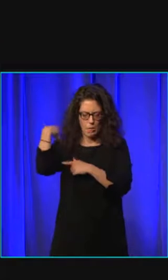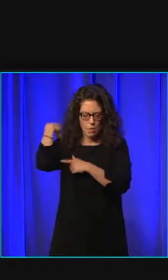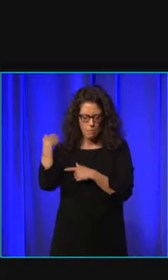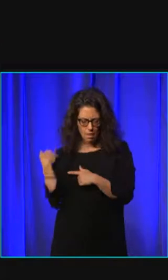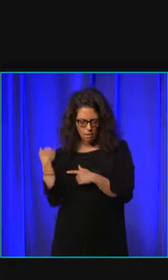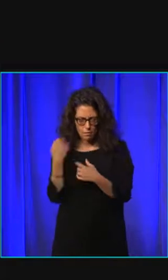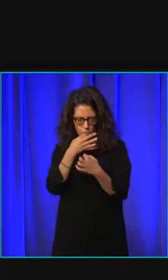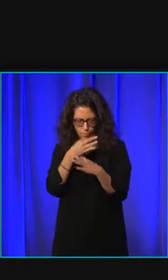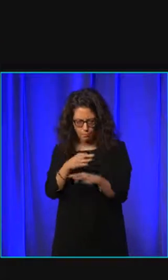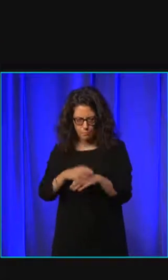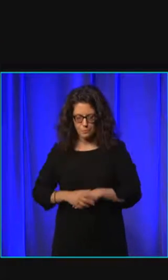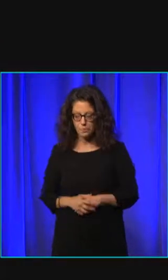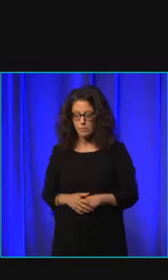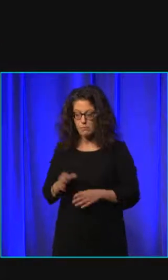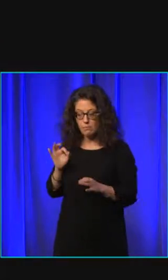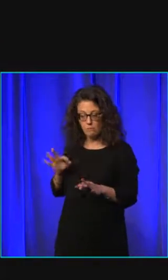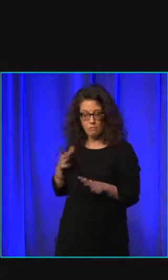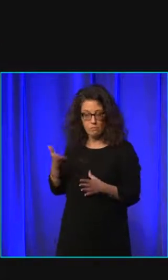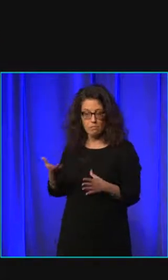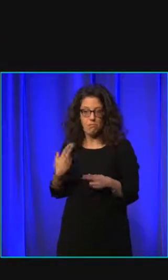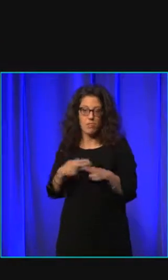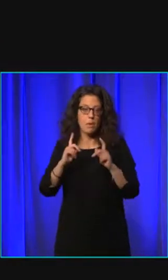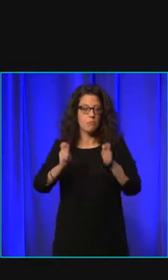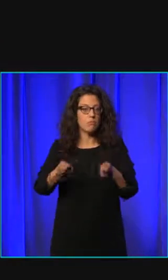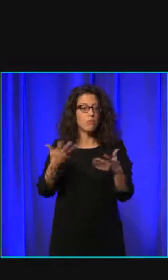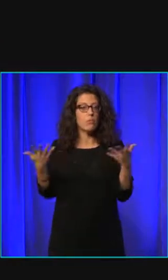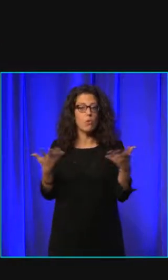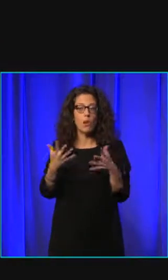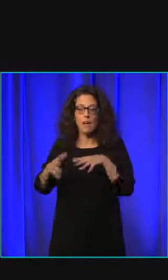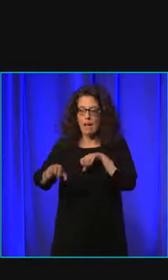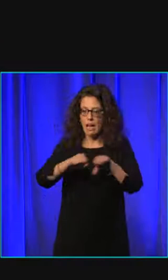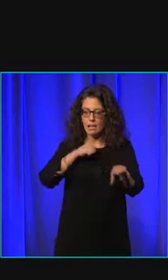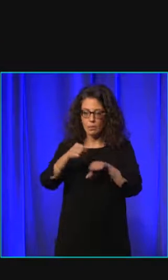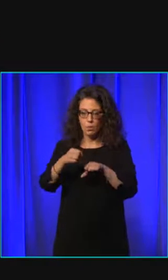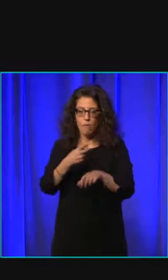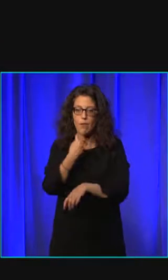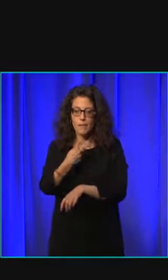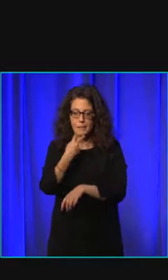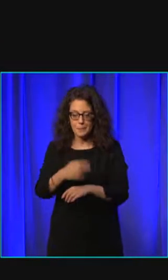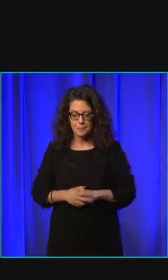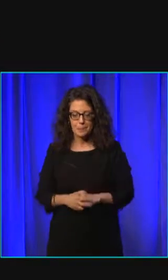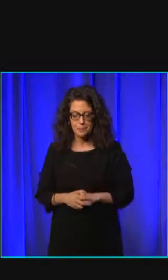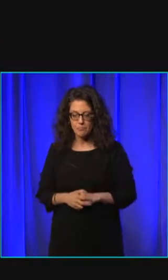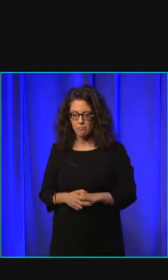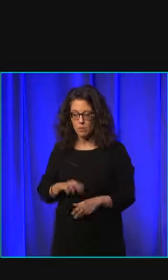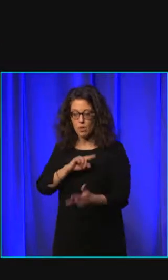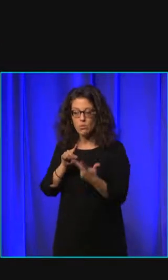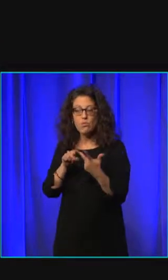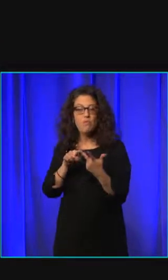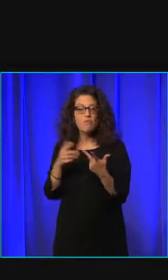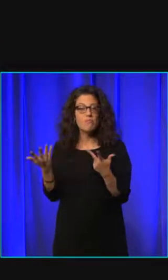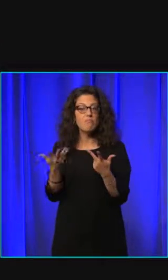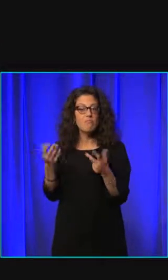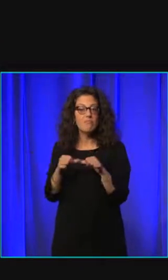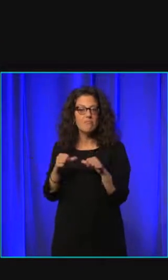On parlera donc, dans ce cas-là, d'action verbalisée. Et ici, qu'est-ce qu'elle fait? Un petit indice,